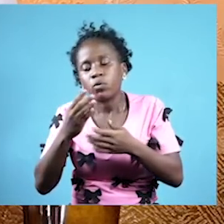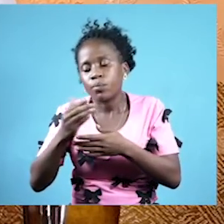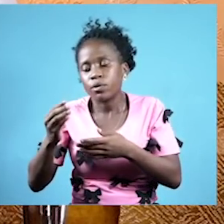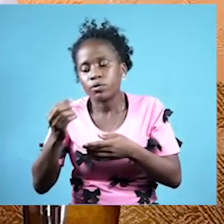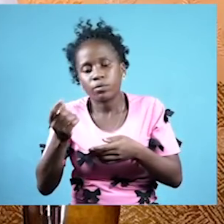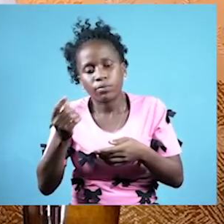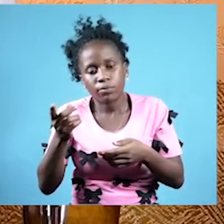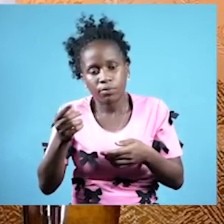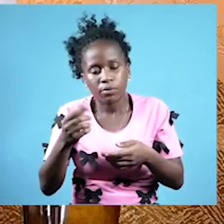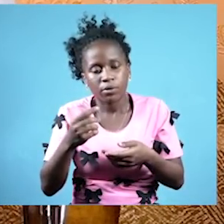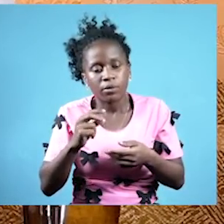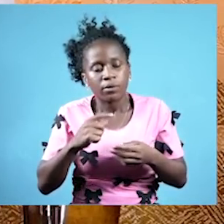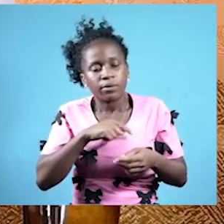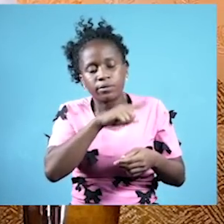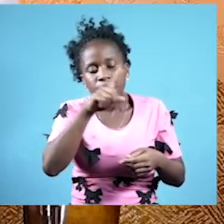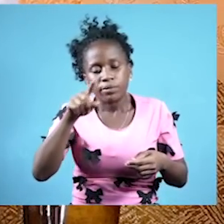wanaangalia mbele